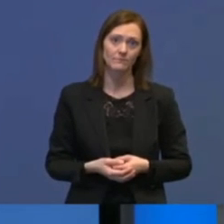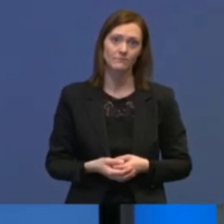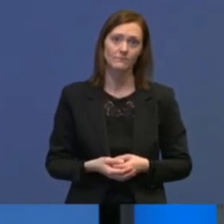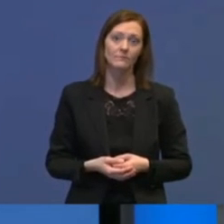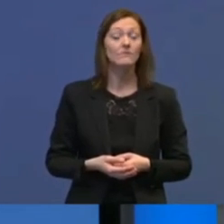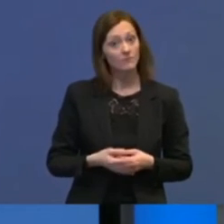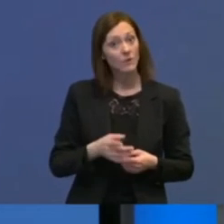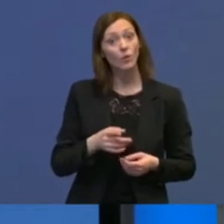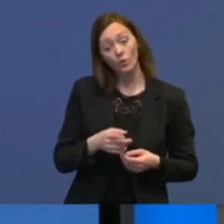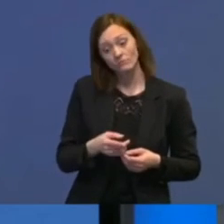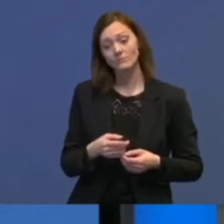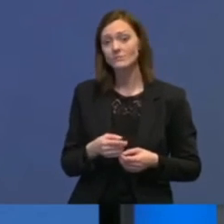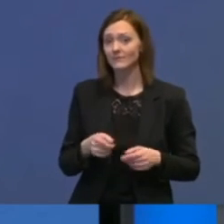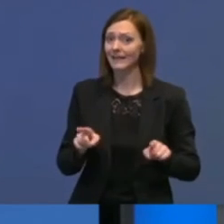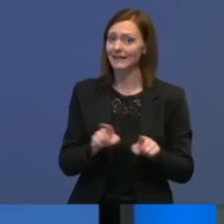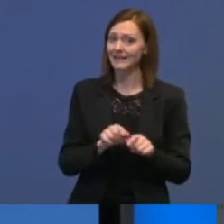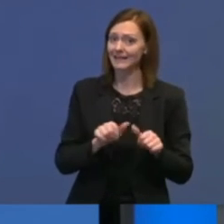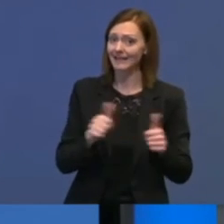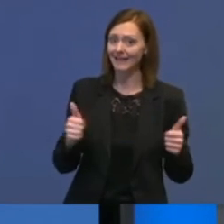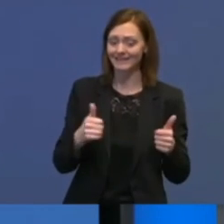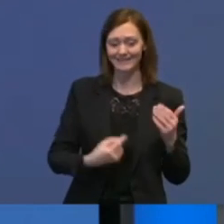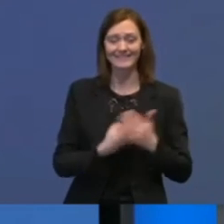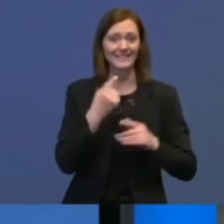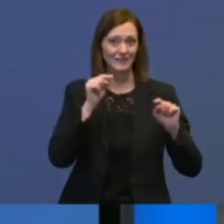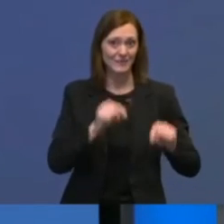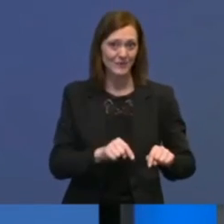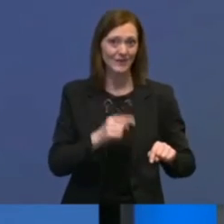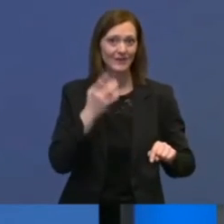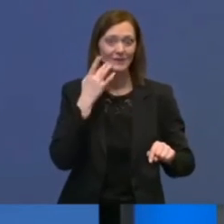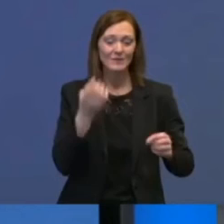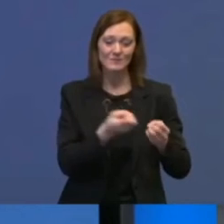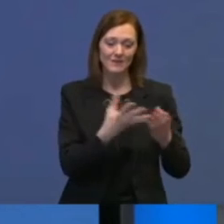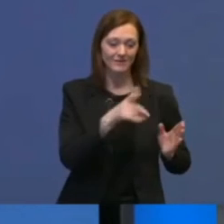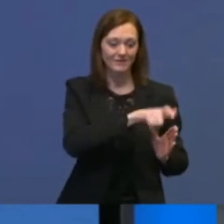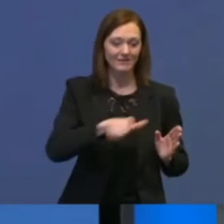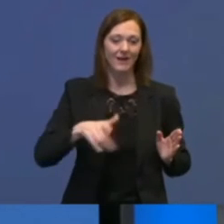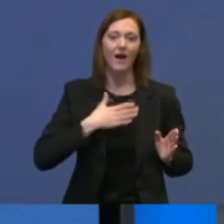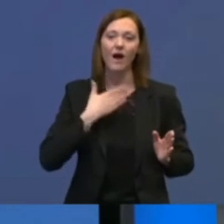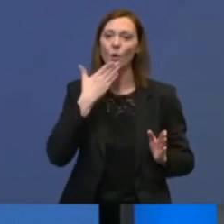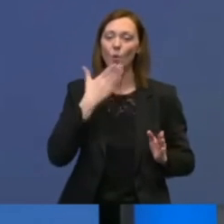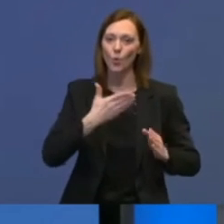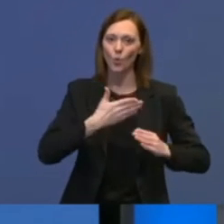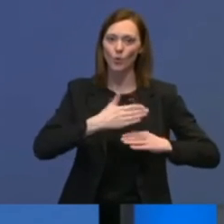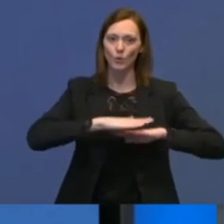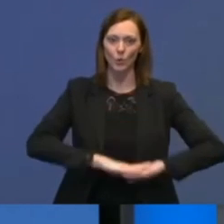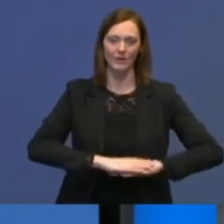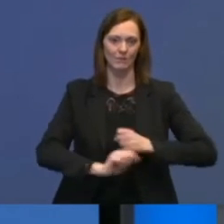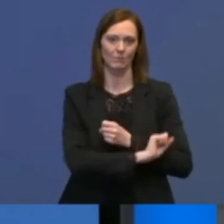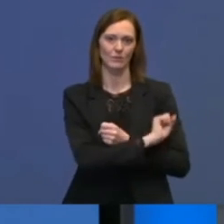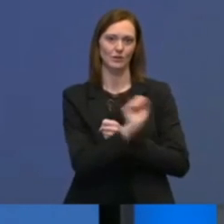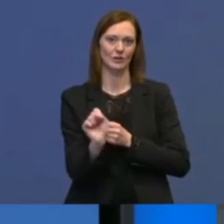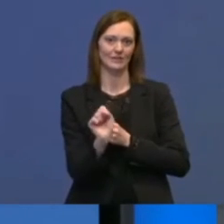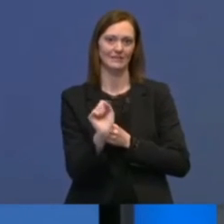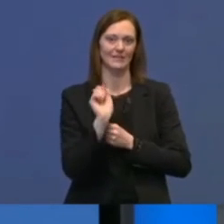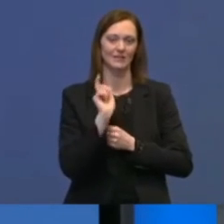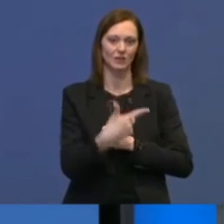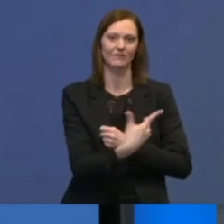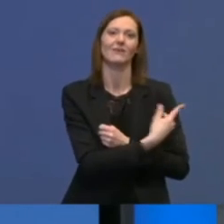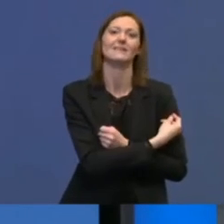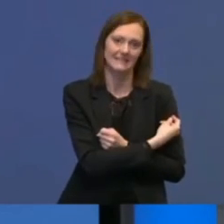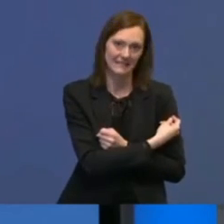Hadda ba haadda ado taasi mar ay diduweyna haa khattarta ugu chiri kara ah, chirruweyni aidi faa asa siyax